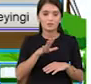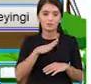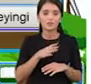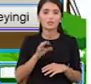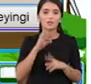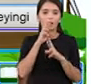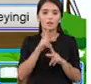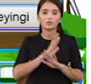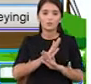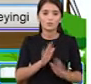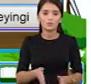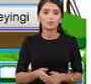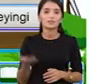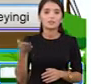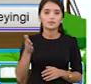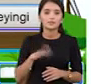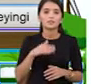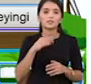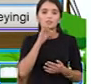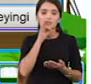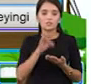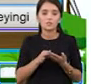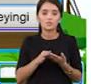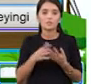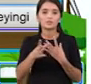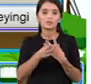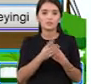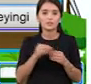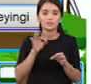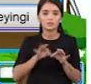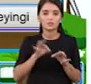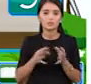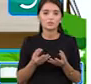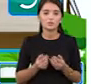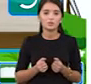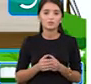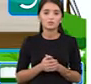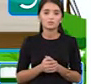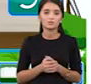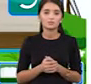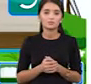aytsak xato bo'lmaydi. Keling, natijalarni birgalikda tekshiramiz.